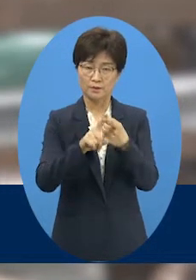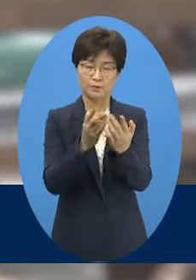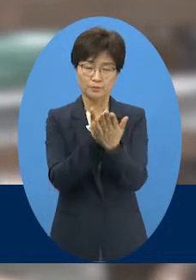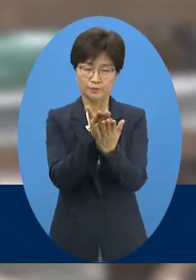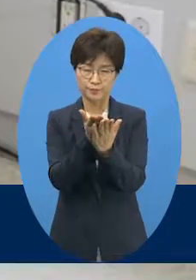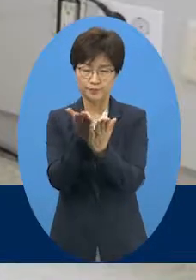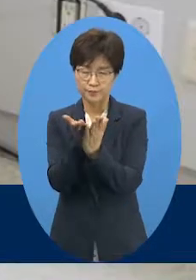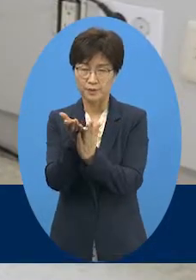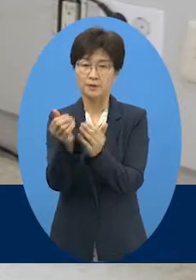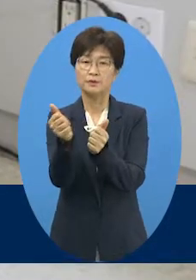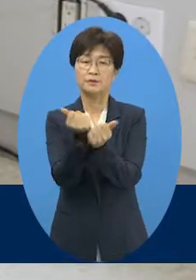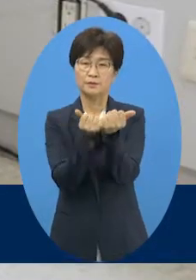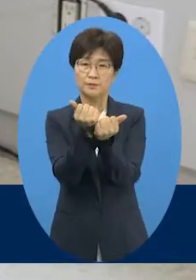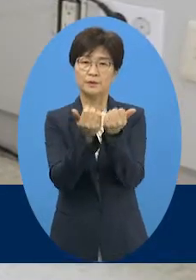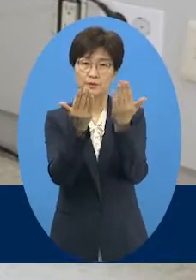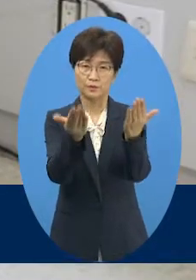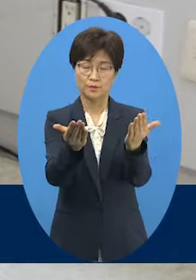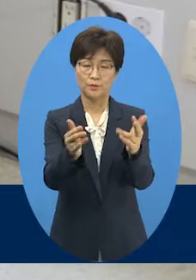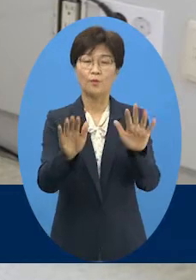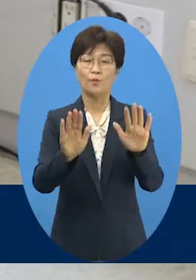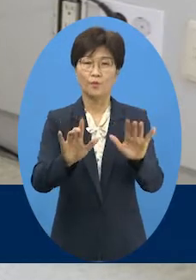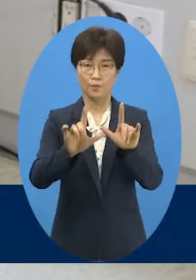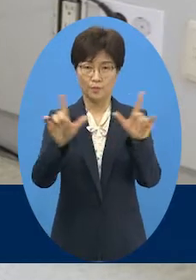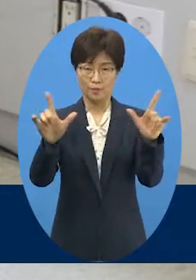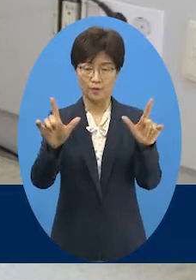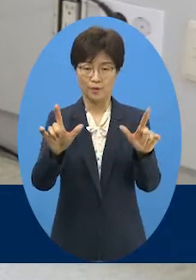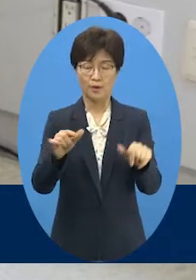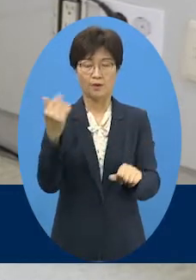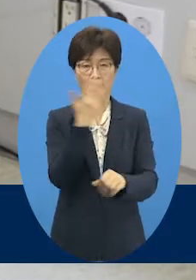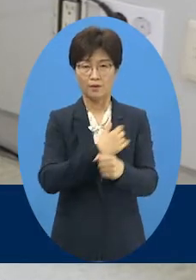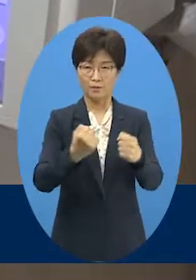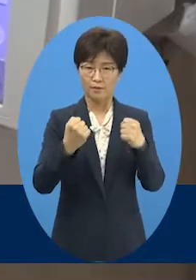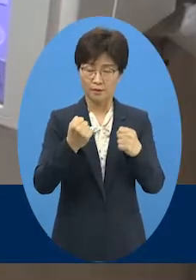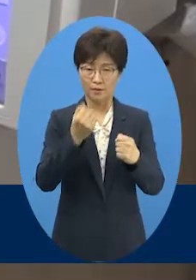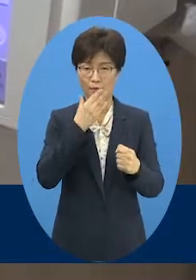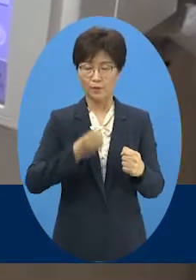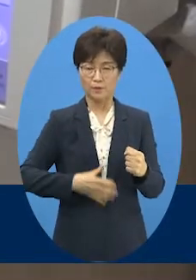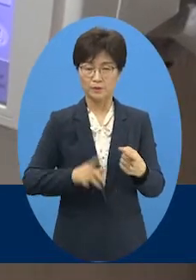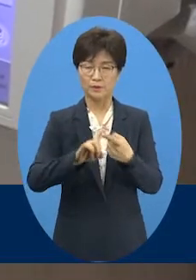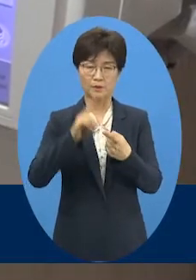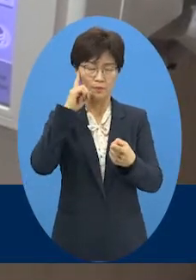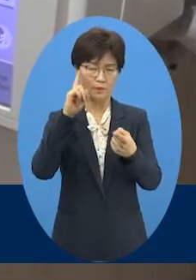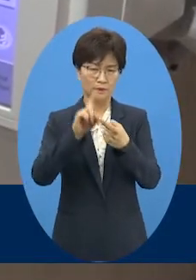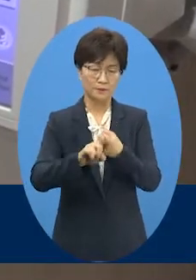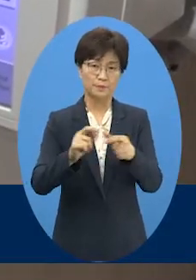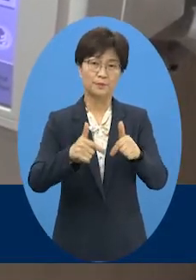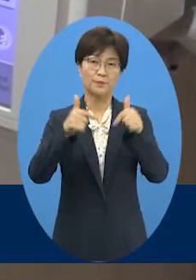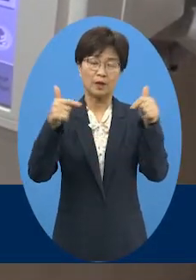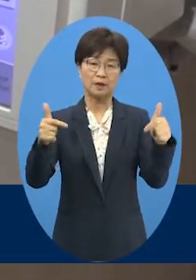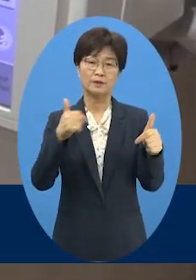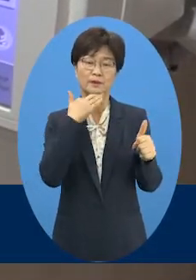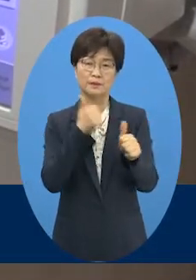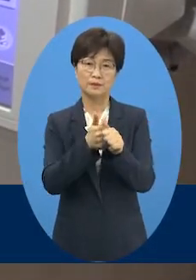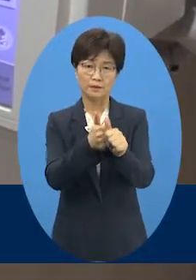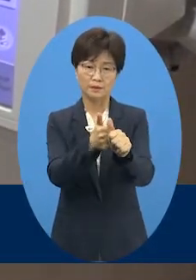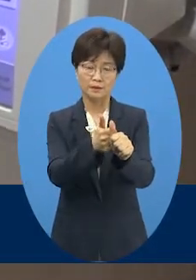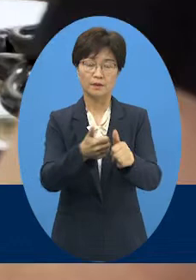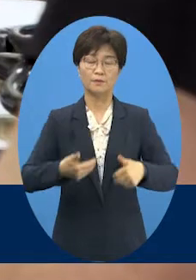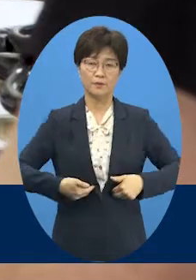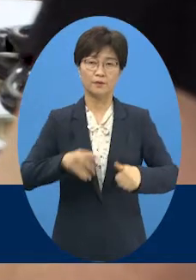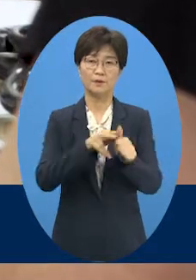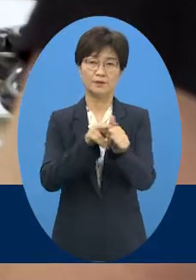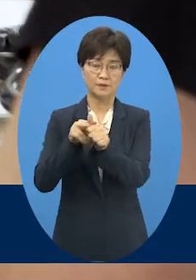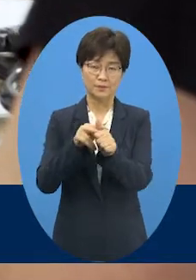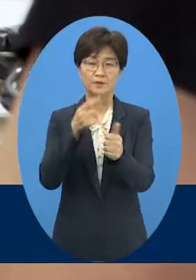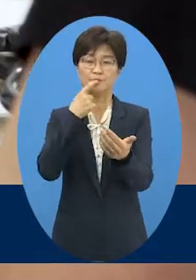있습니다 특히 올해는 주민들의 보건 복지 에 대한 관심이 날로 높아짐에 따라 생애주기별 필요 정보들을